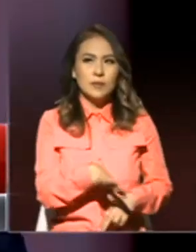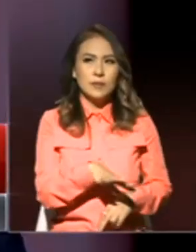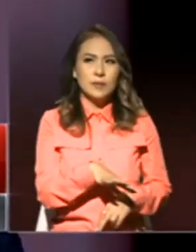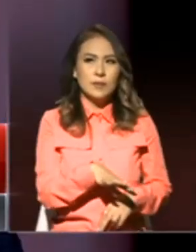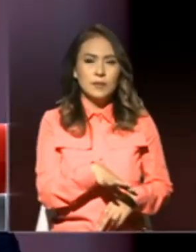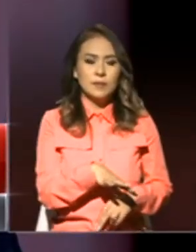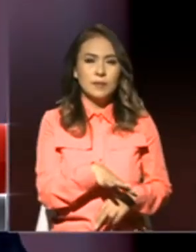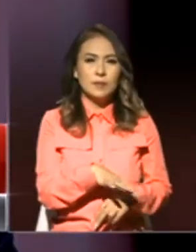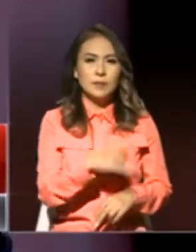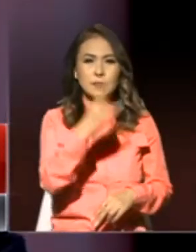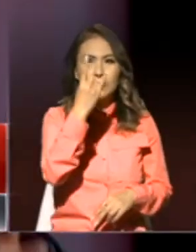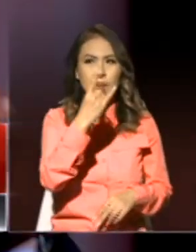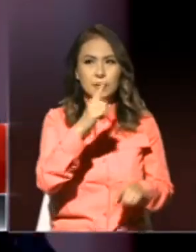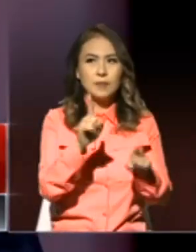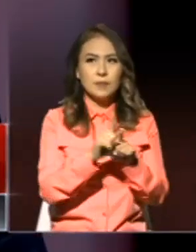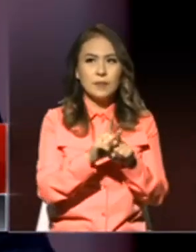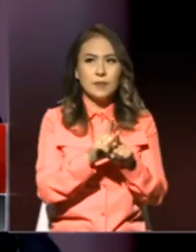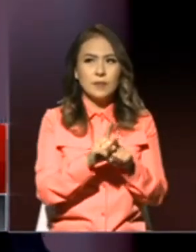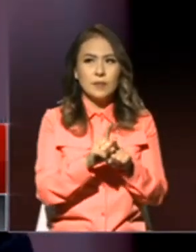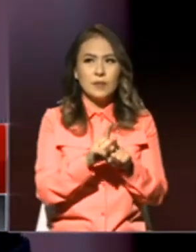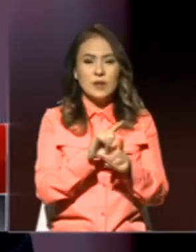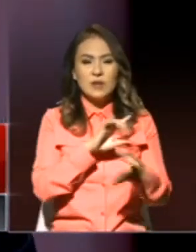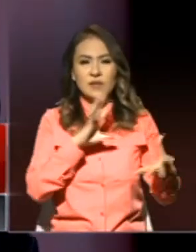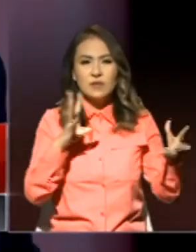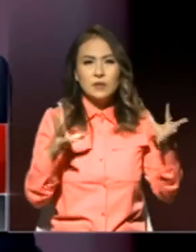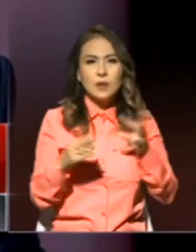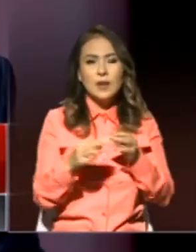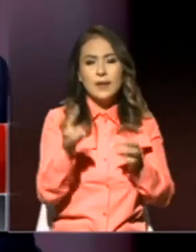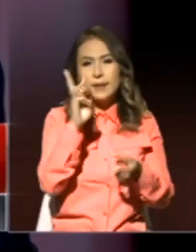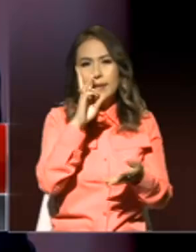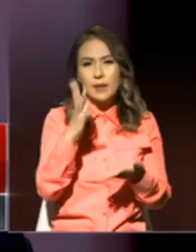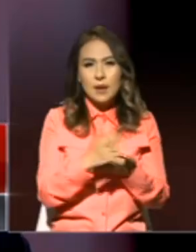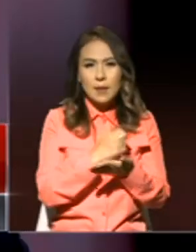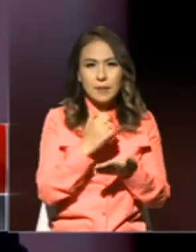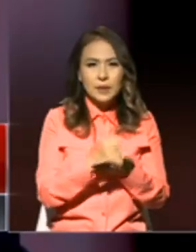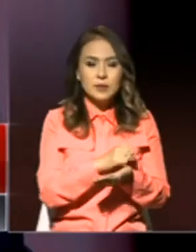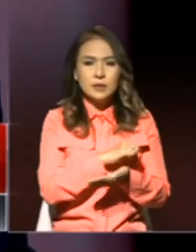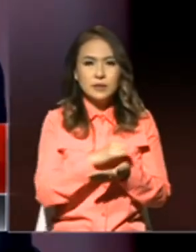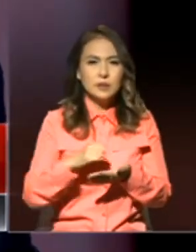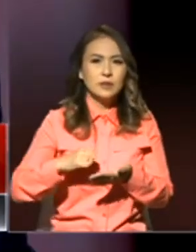терезе қағидаты ретінде, яғни бүкіл табысы белгілі мөлшерден төмен